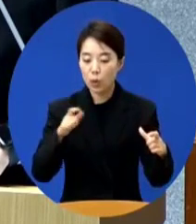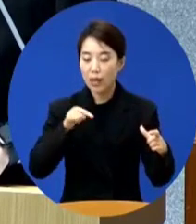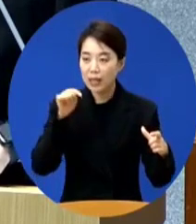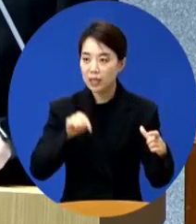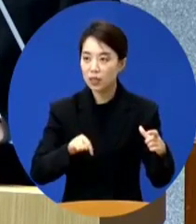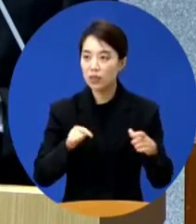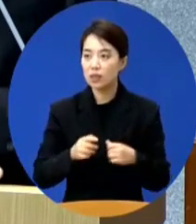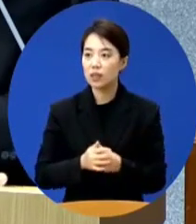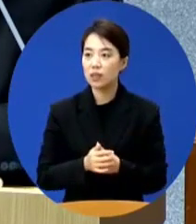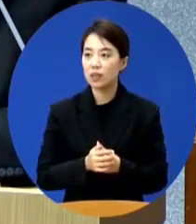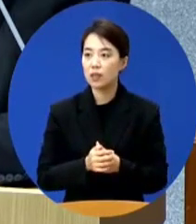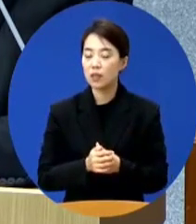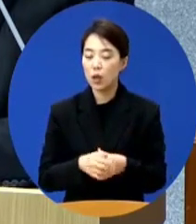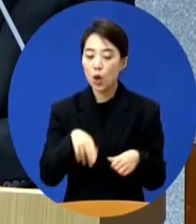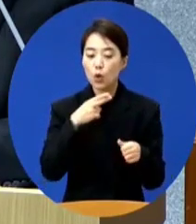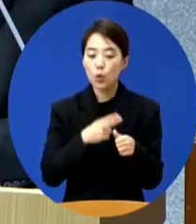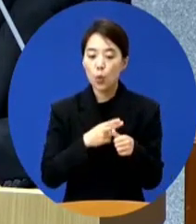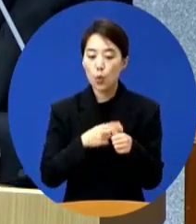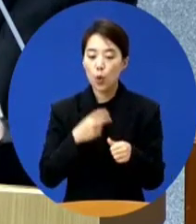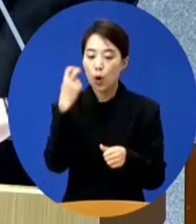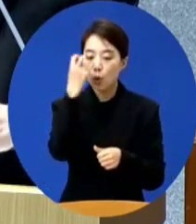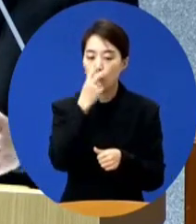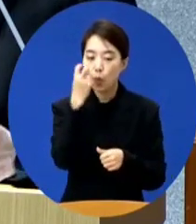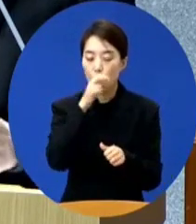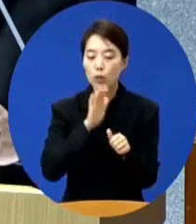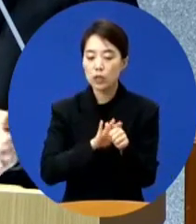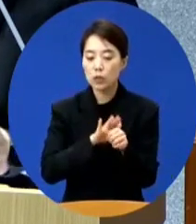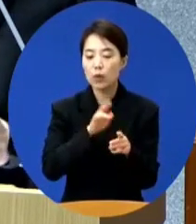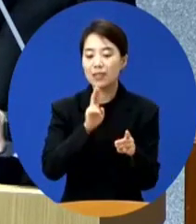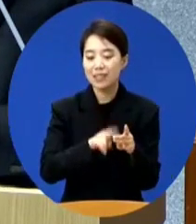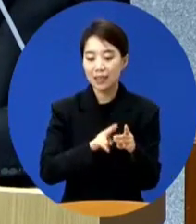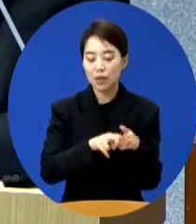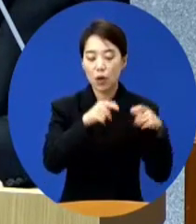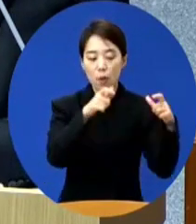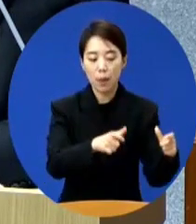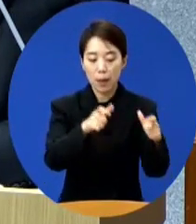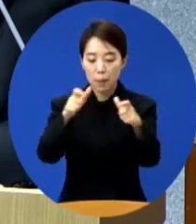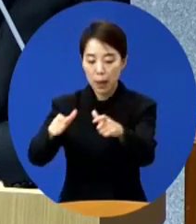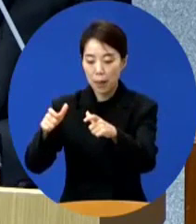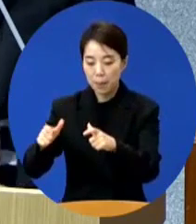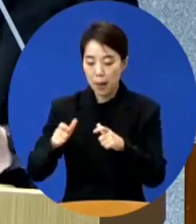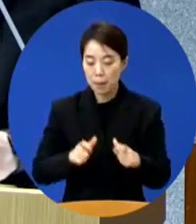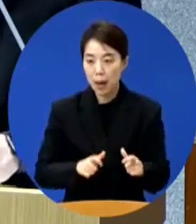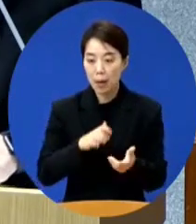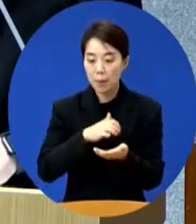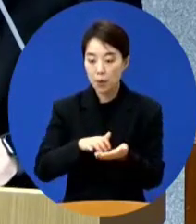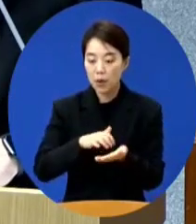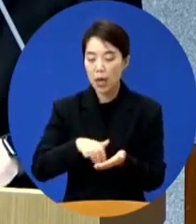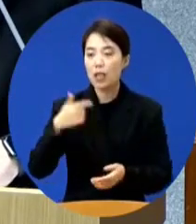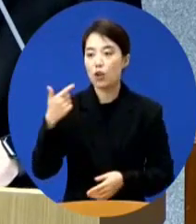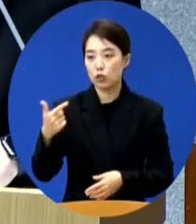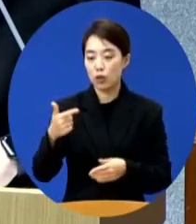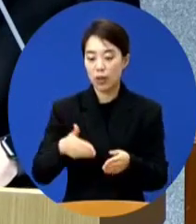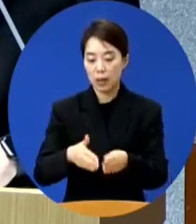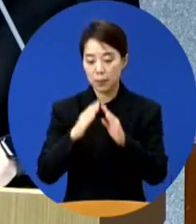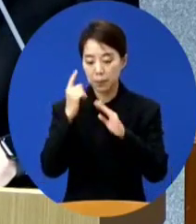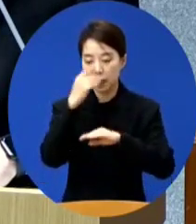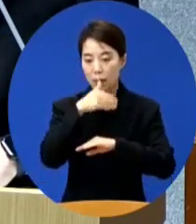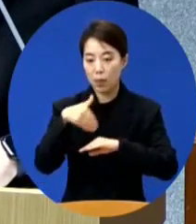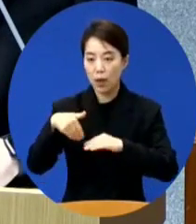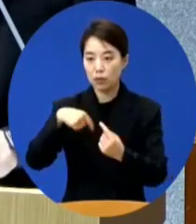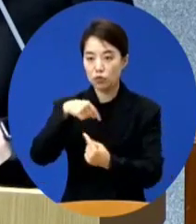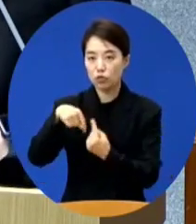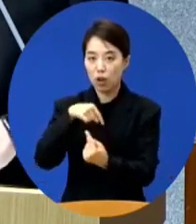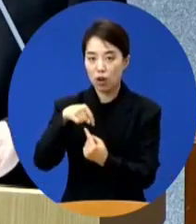우선 교권보호지원센터를 권역별로 6개 권역으로 나눠서 지금 이 확대, 이